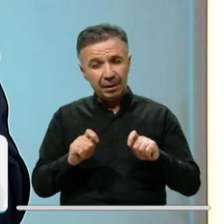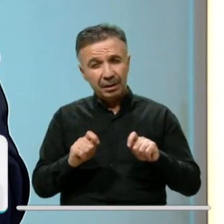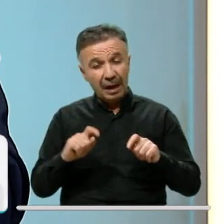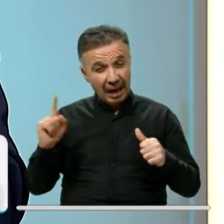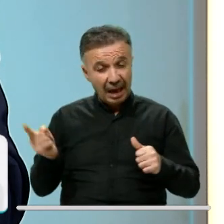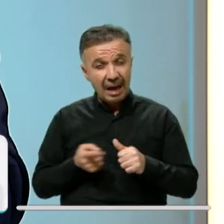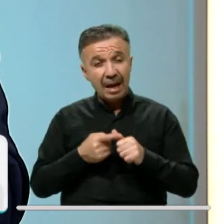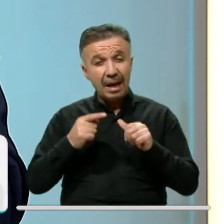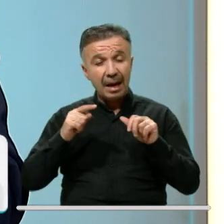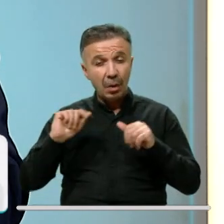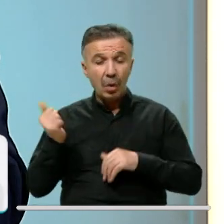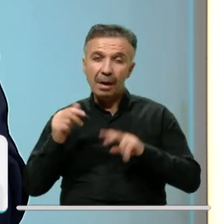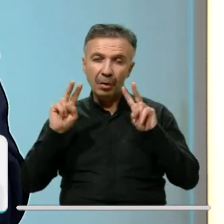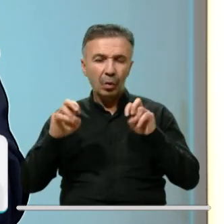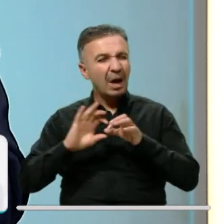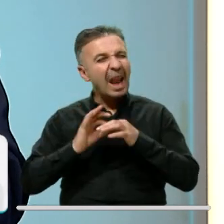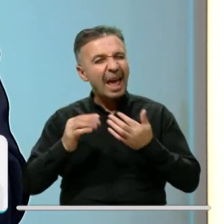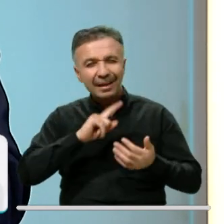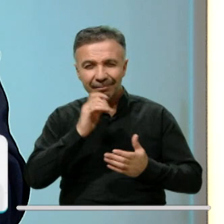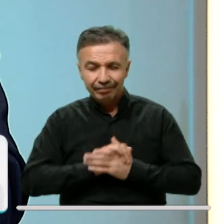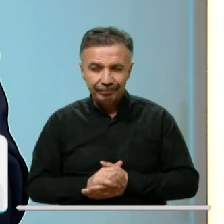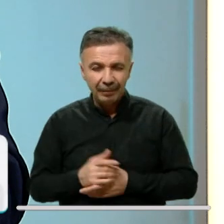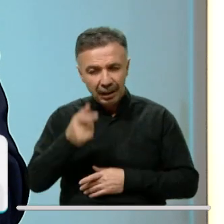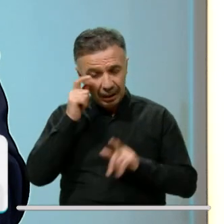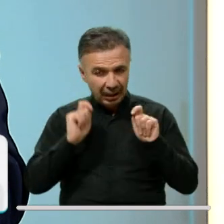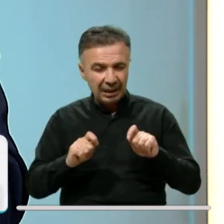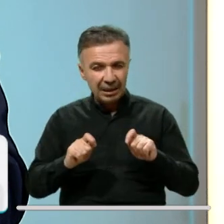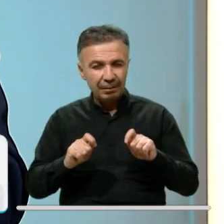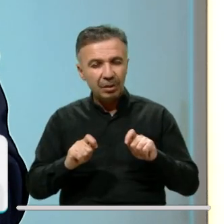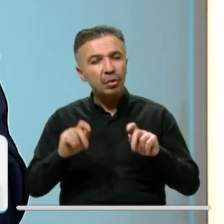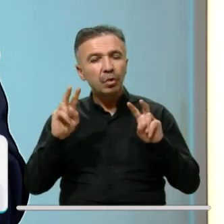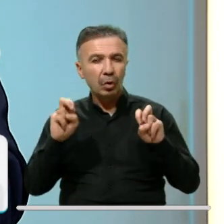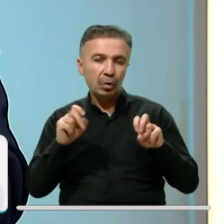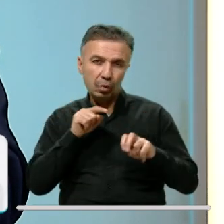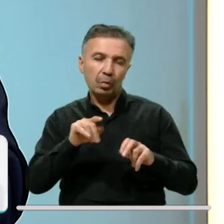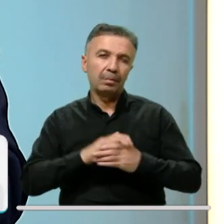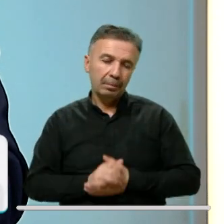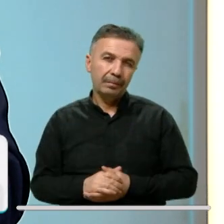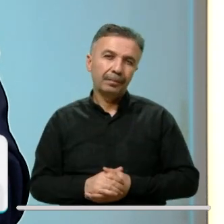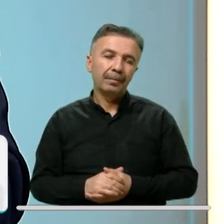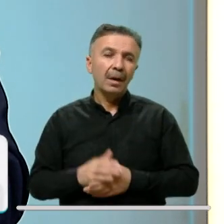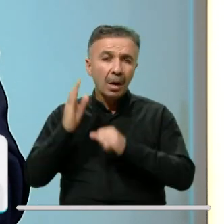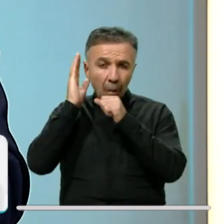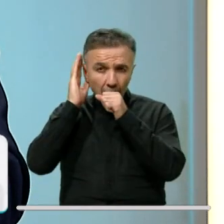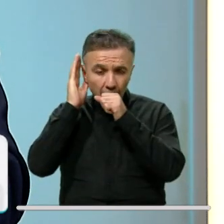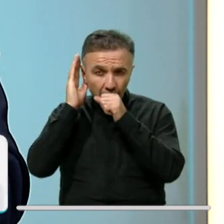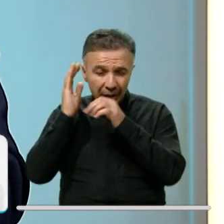en önemli husus nedir? Dikkat edeceğimiz en önemli husus